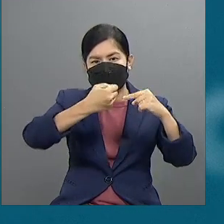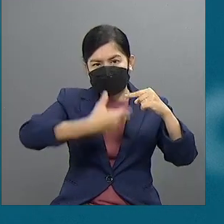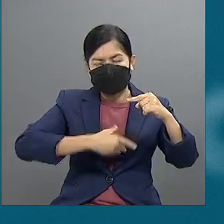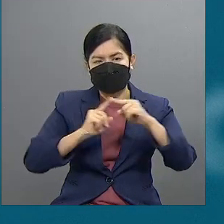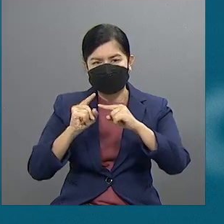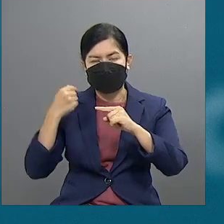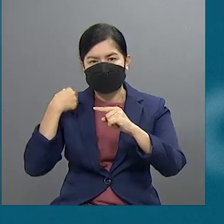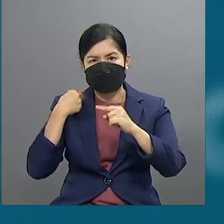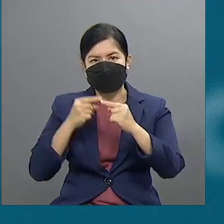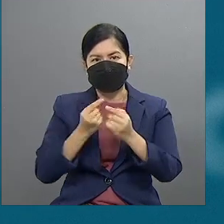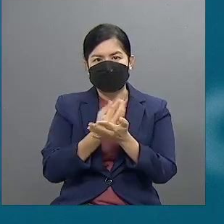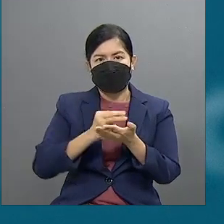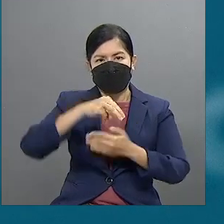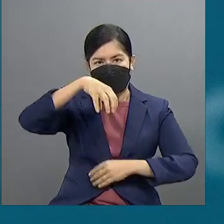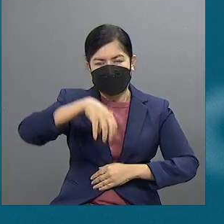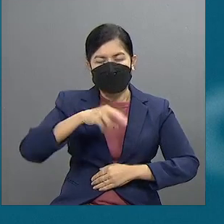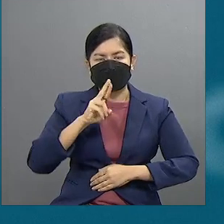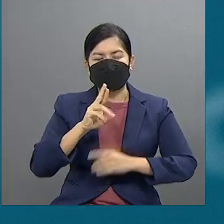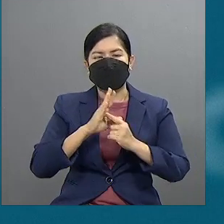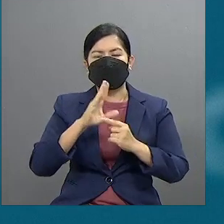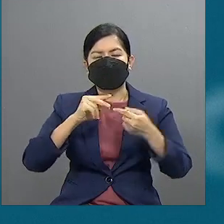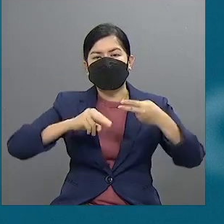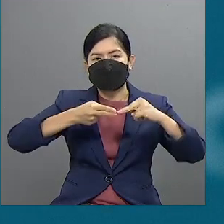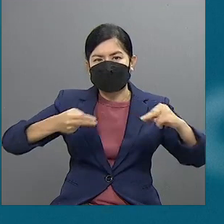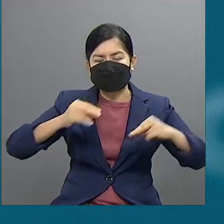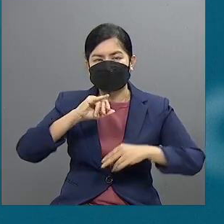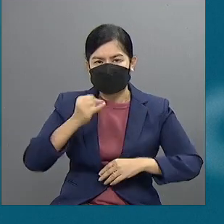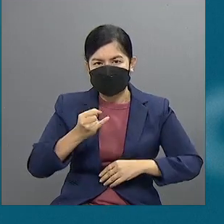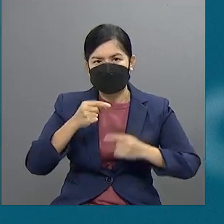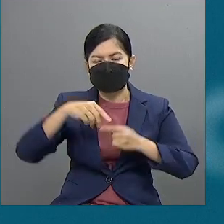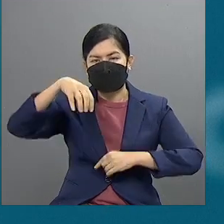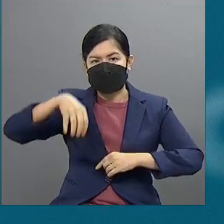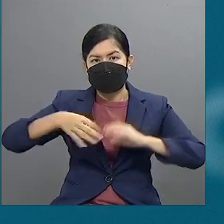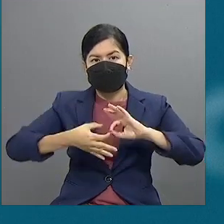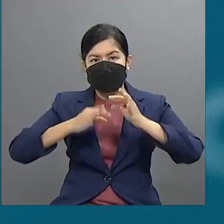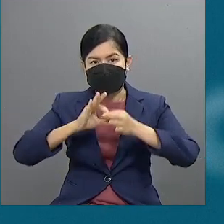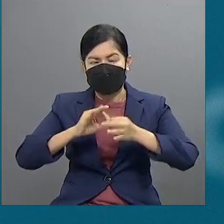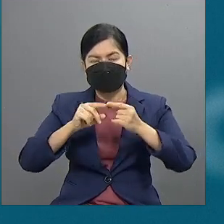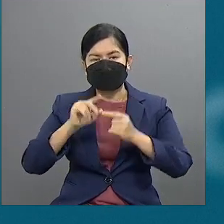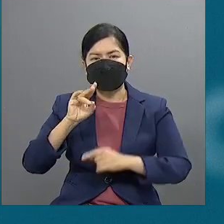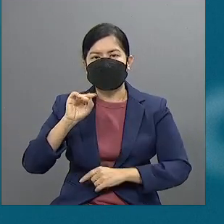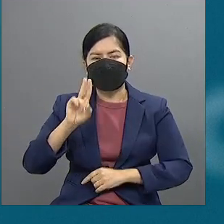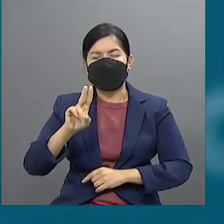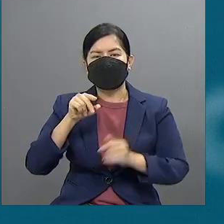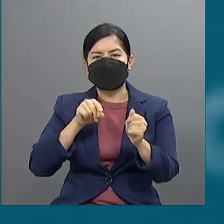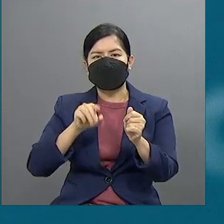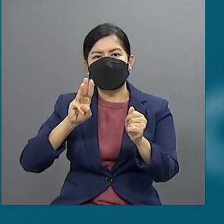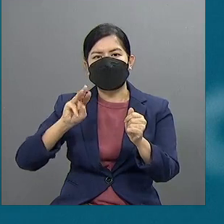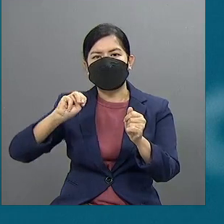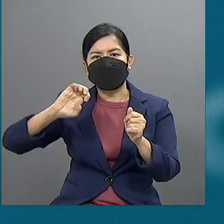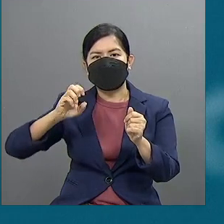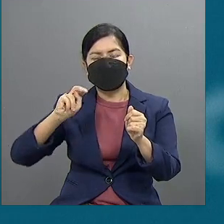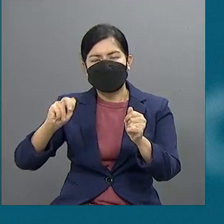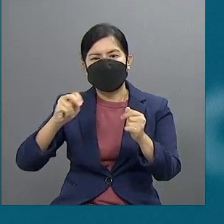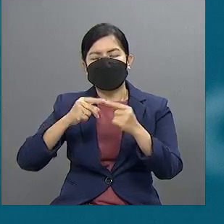ทยาลัยราชภัฏจันทร์เกษมเขตจตุจักรสนามกีฬาเฉลิมพระเกียรติ 72 พรรษาเขตมีนบุรีสวนป่าใต้สะพานสมเด็จพระเจ้าตาก